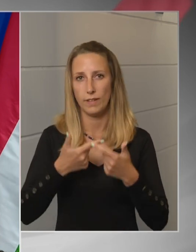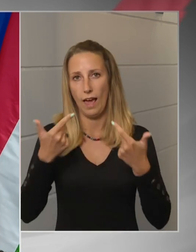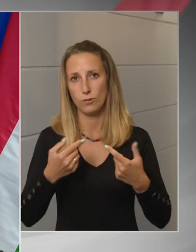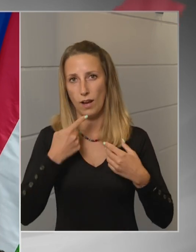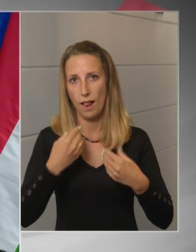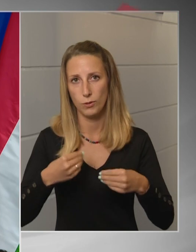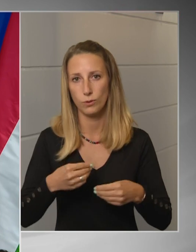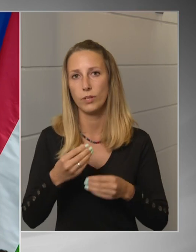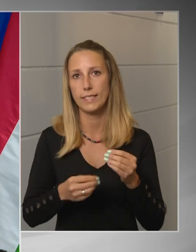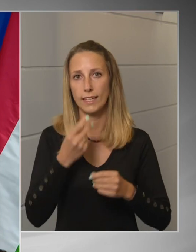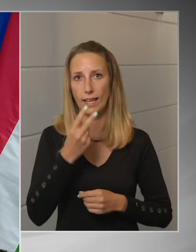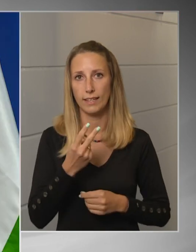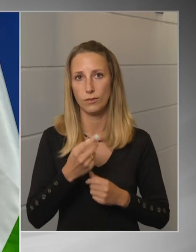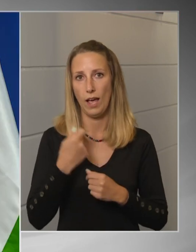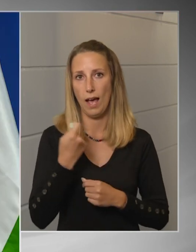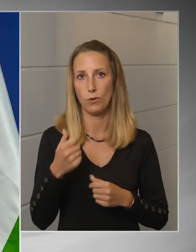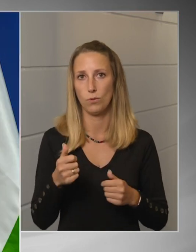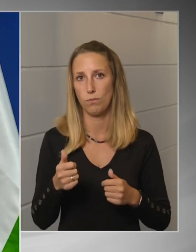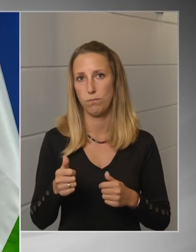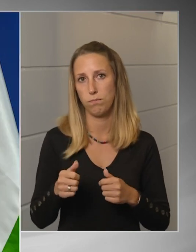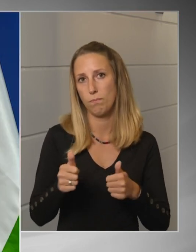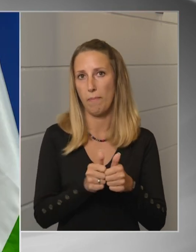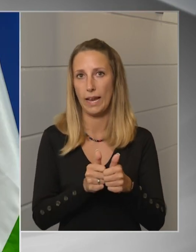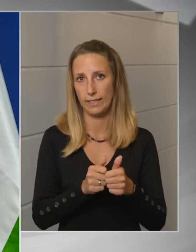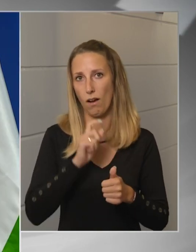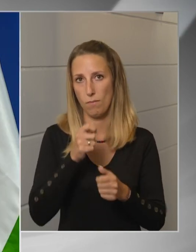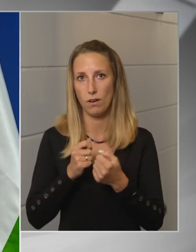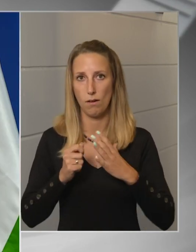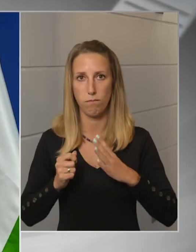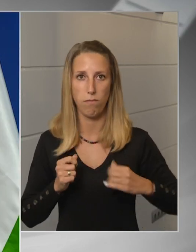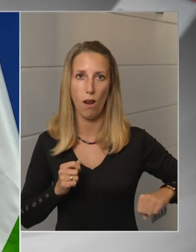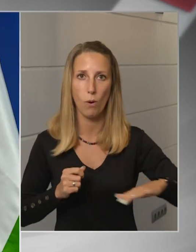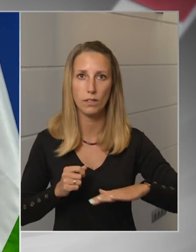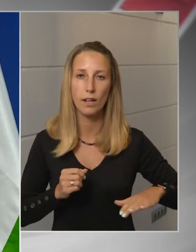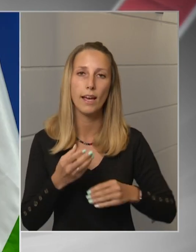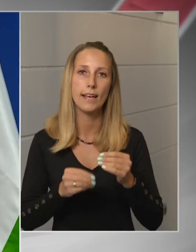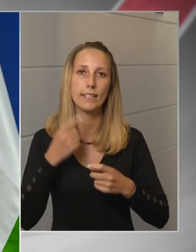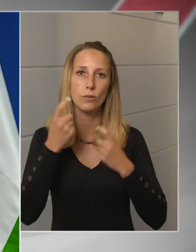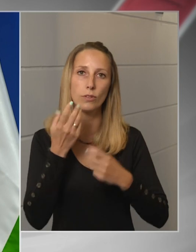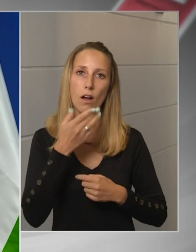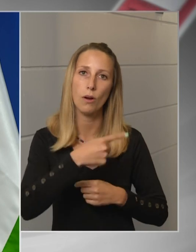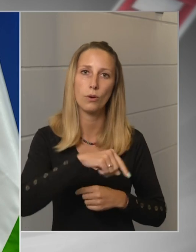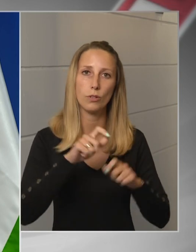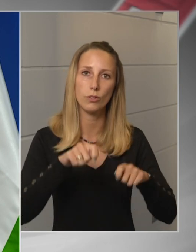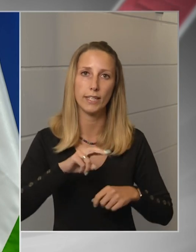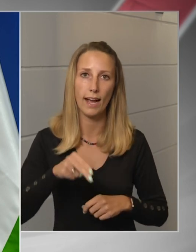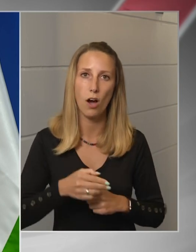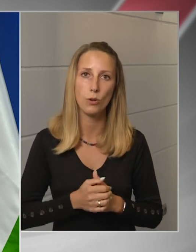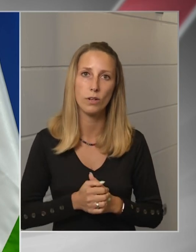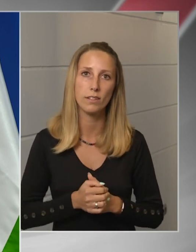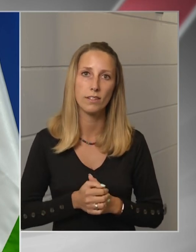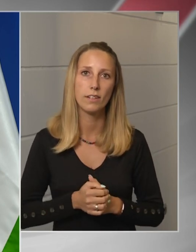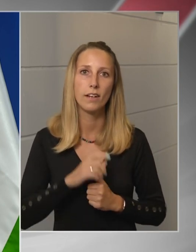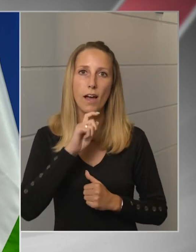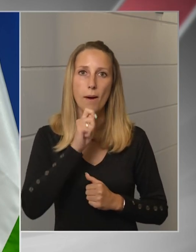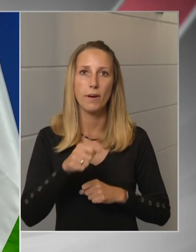elmondtuk, hogy ezért tekintjük háború pártinak a magyar baloldalt, és ezért gondoljuk azt, hogyha ők döntenének arról, hogy